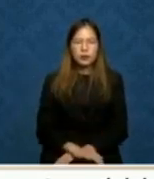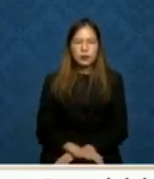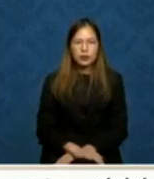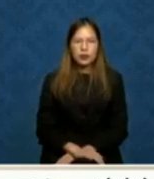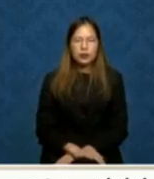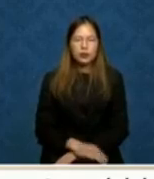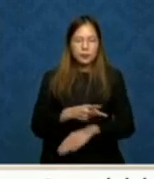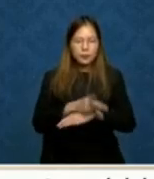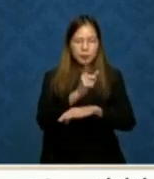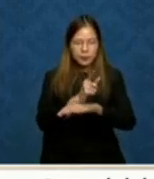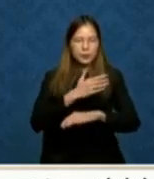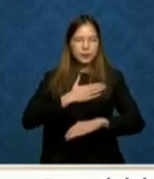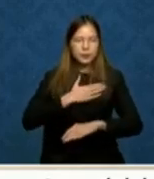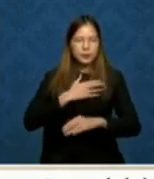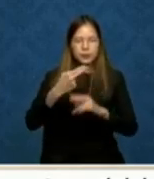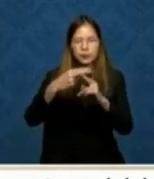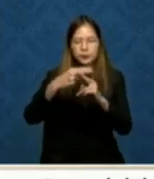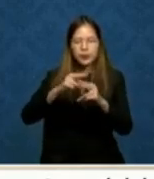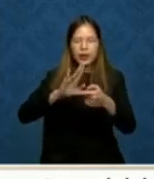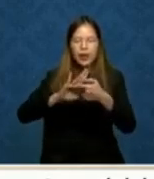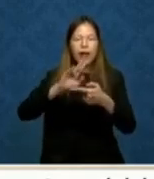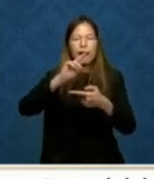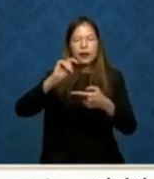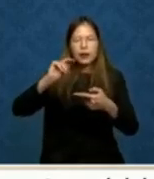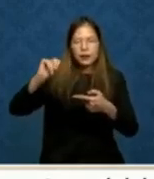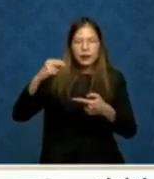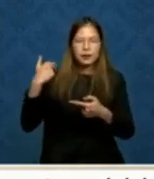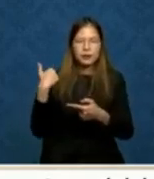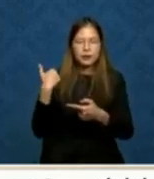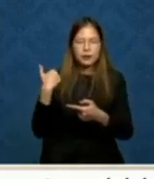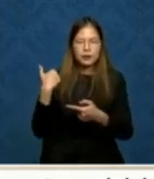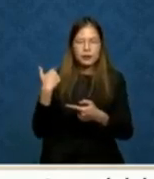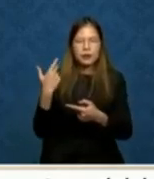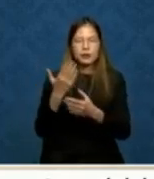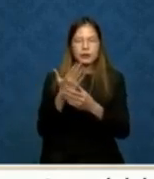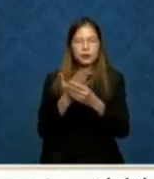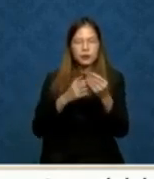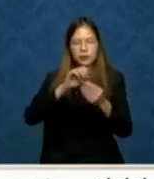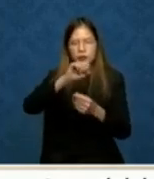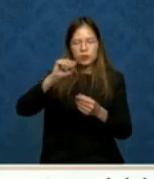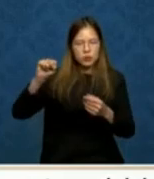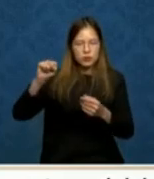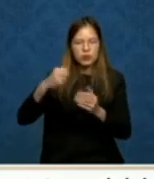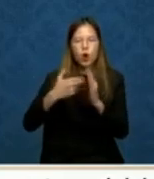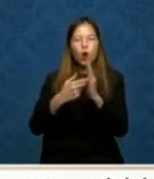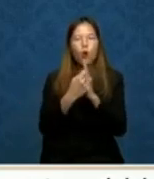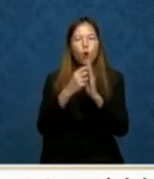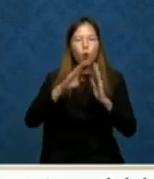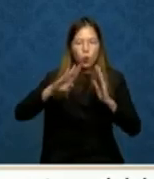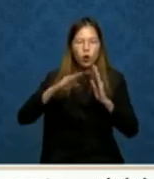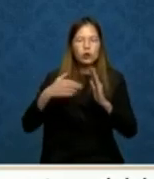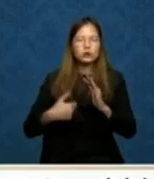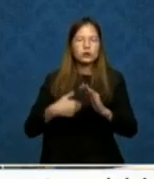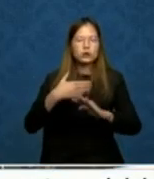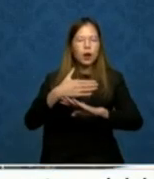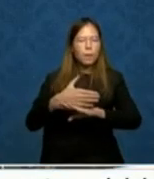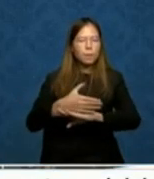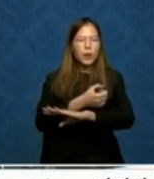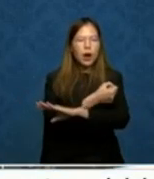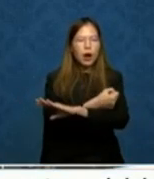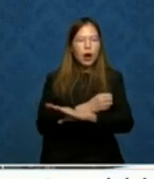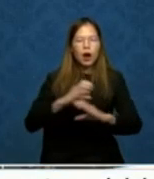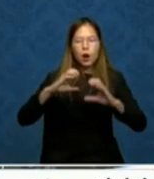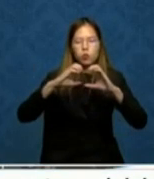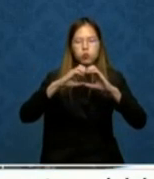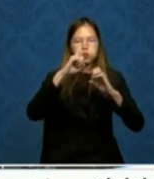านประธานที่เคารพค่ะดิฉันนางสาวแนนบุญธิดาสมชัยสมาชิกสภาผู้แทนราษฎรจังหวัดอุบลราชธานีพรรคภูมิใจไทยค่ะในฐ